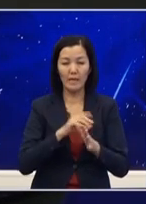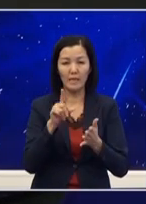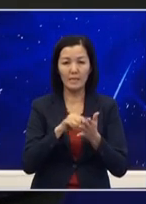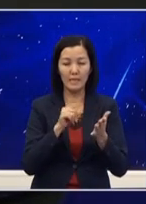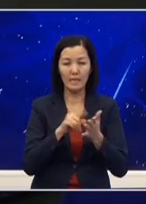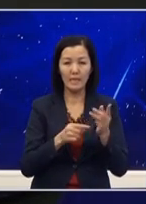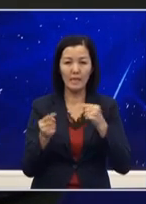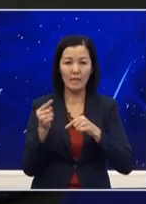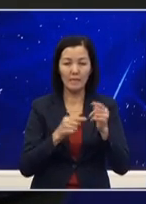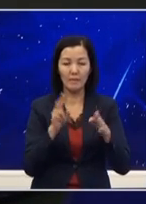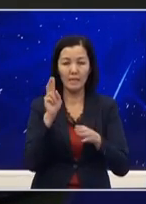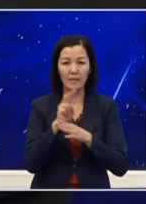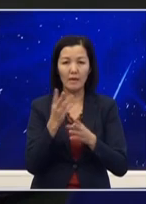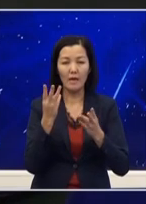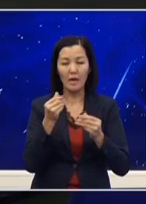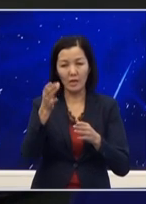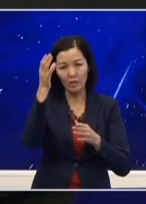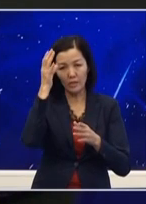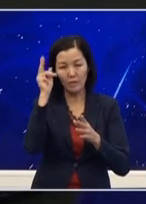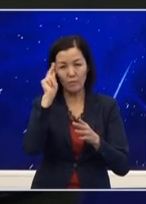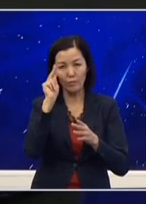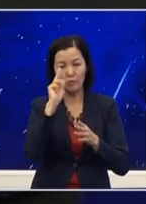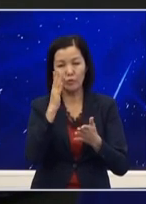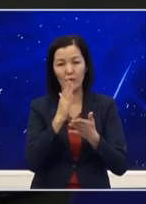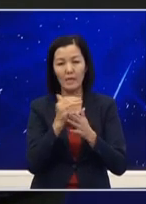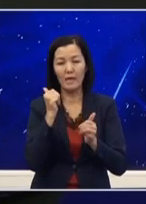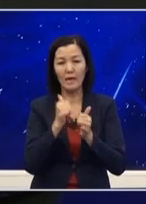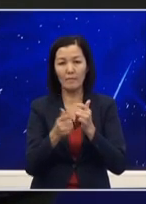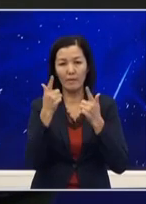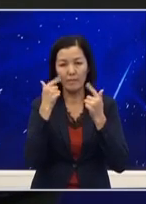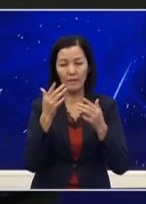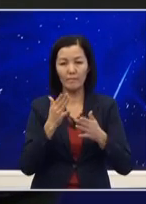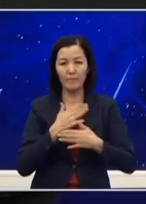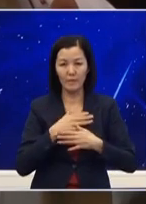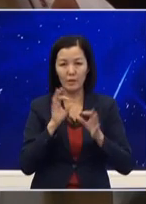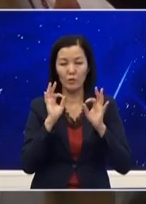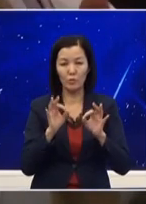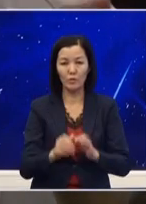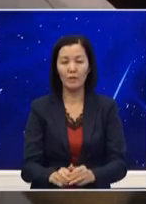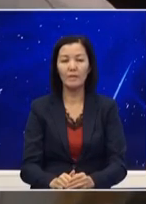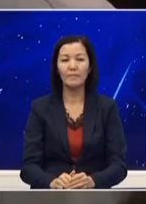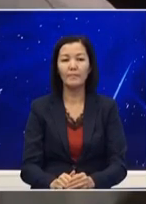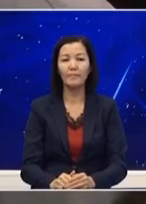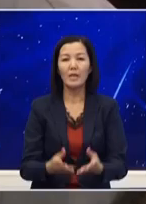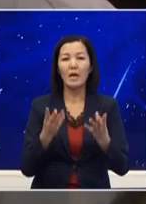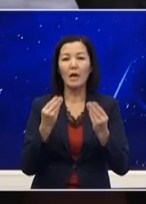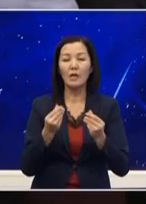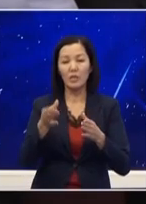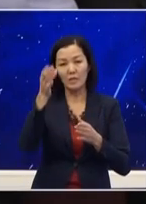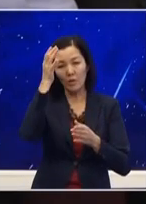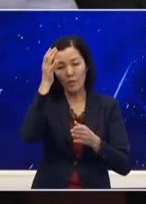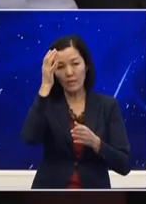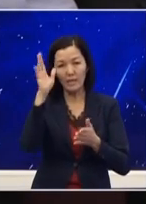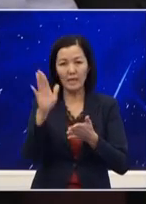мен кәсіпкерлер де келіп, қаржылық сауаттылығын ұштайды. Әрбірінің білгені біздің жеңісіміз. Айта кету керек, қаржылық сауаттылық бойынша